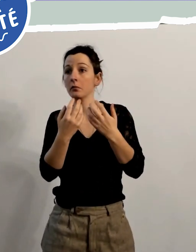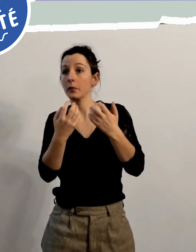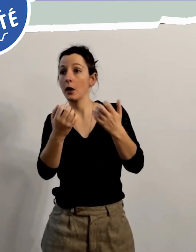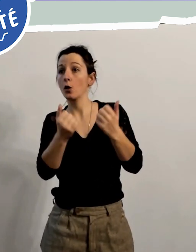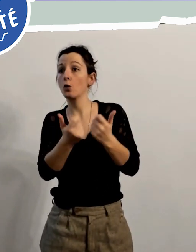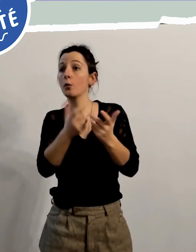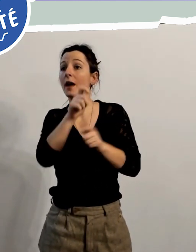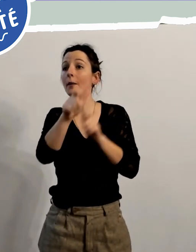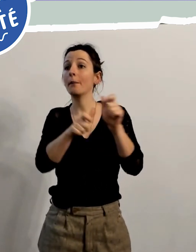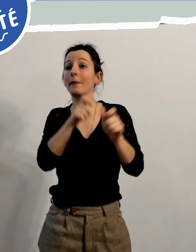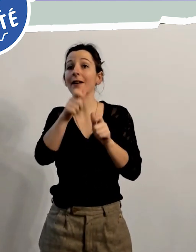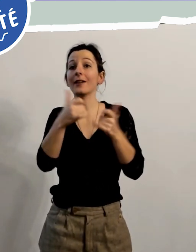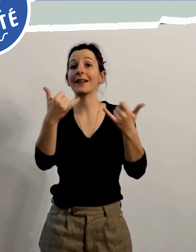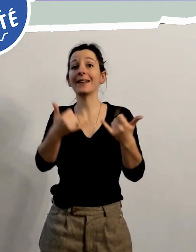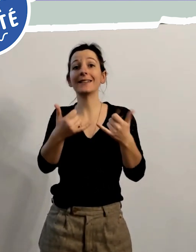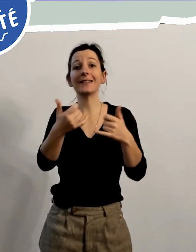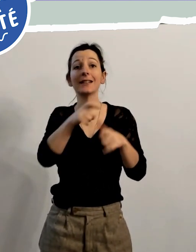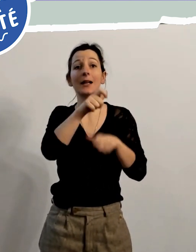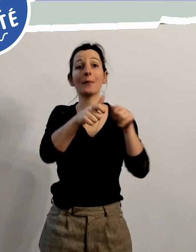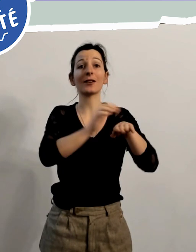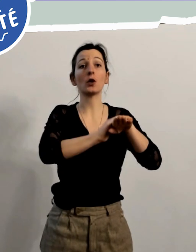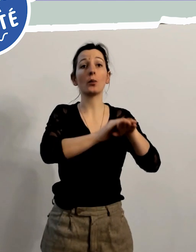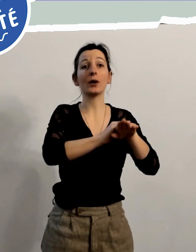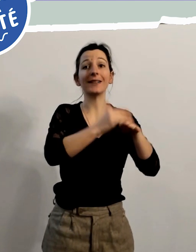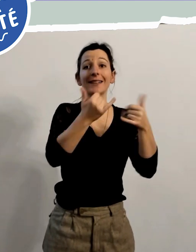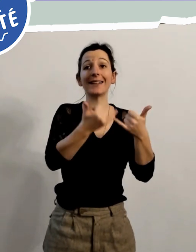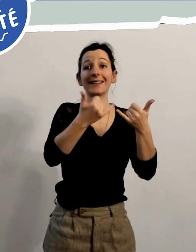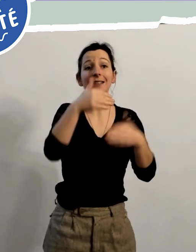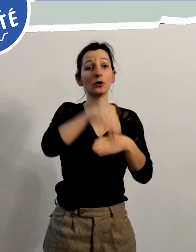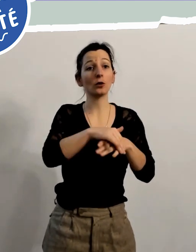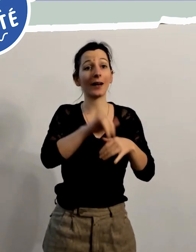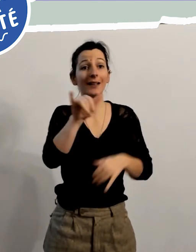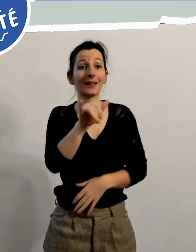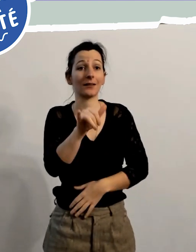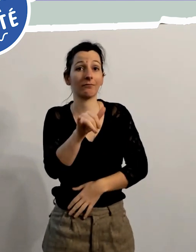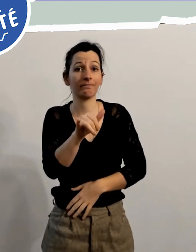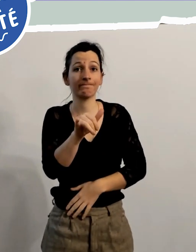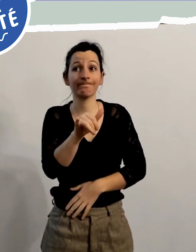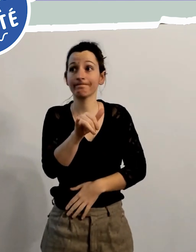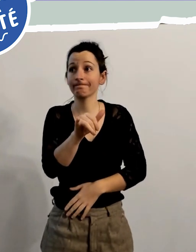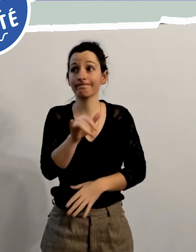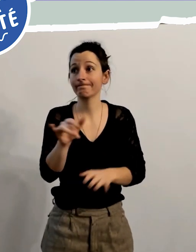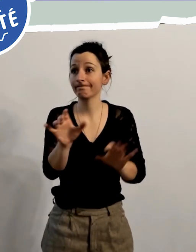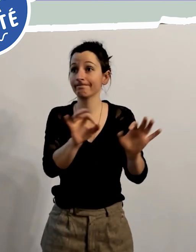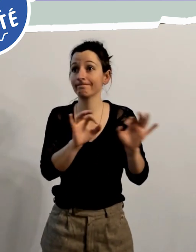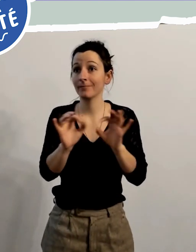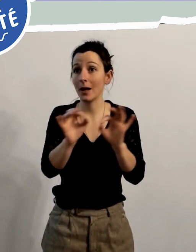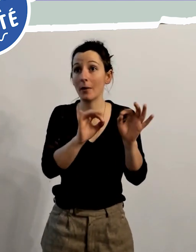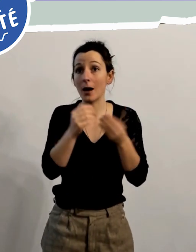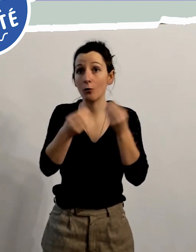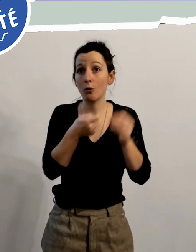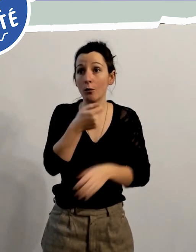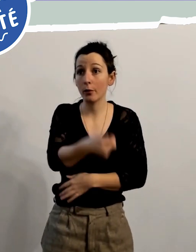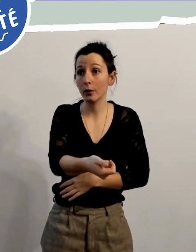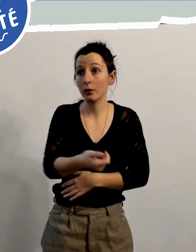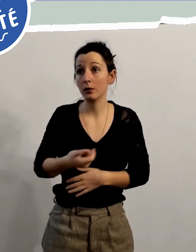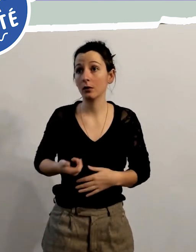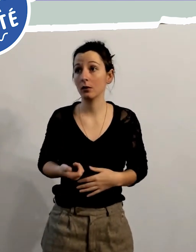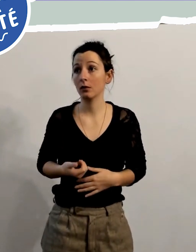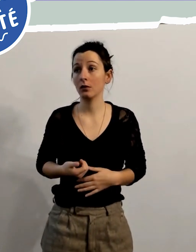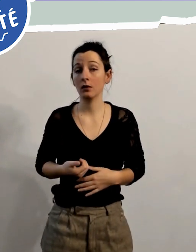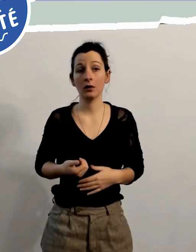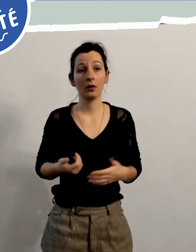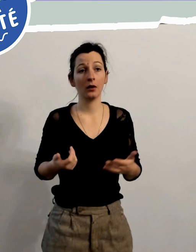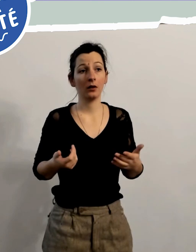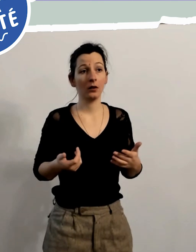de politiques il y a, de décideurs politiques. Il n'y en a pas beaucoup. Alors que